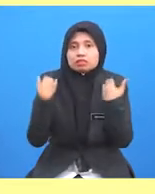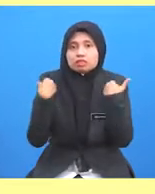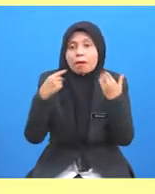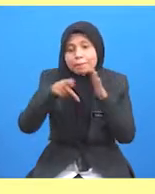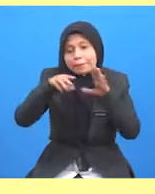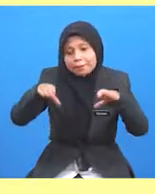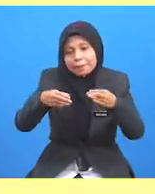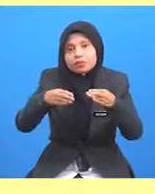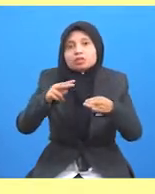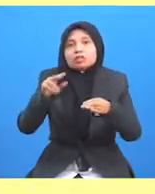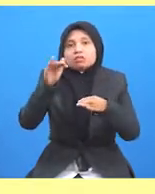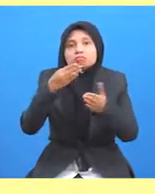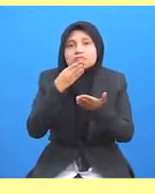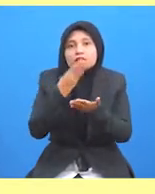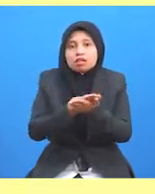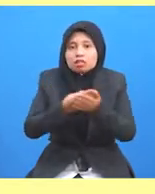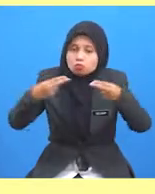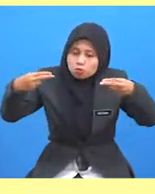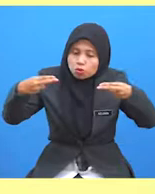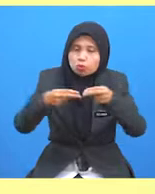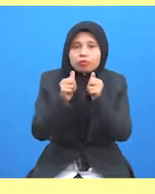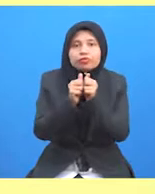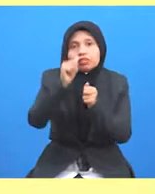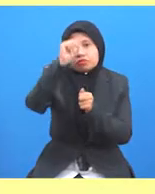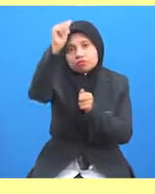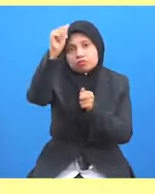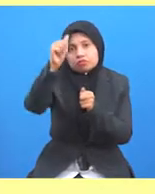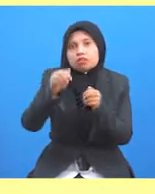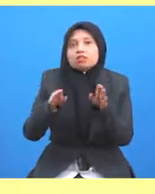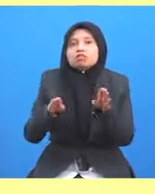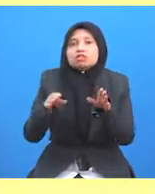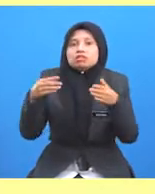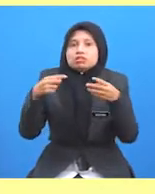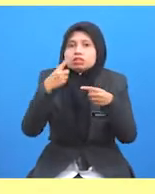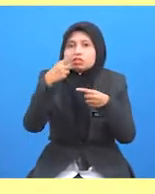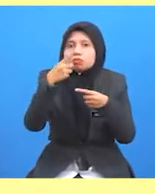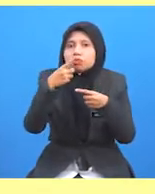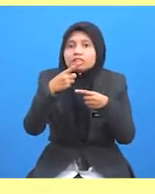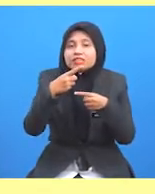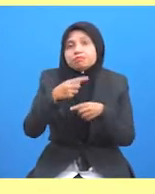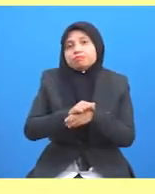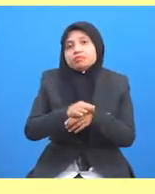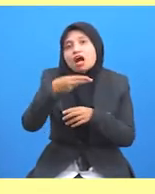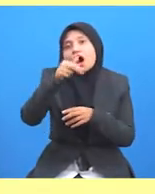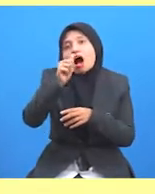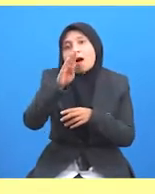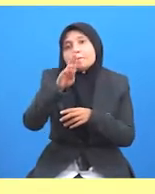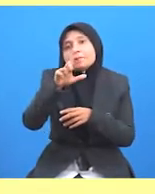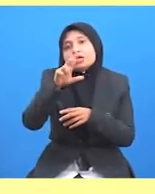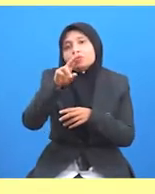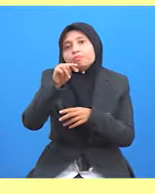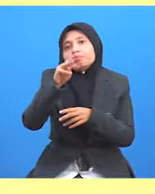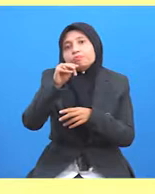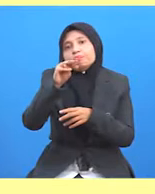Murid-murid, selain itu, amal soleh juga terdiri daripada perbuatan baik yang berhubung dengan Allah